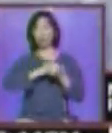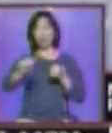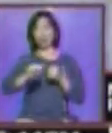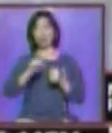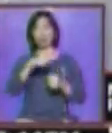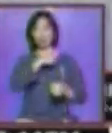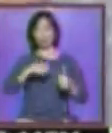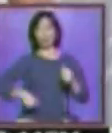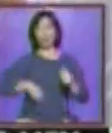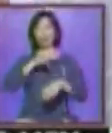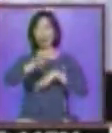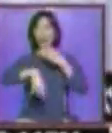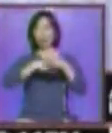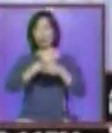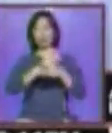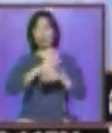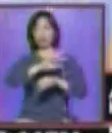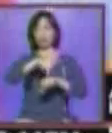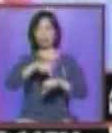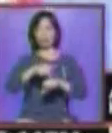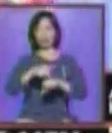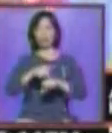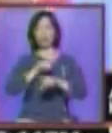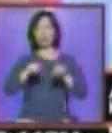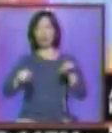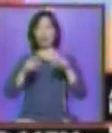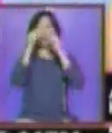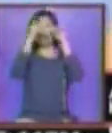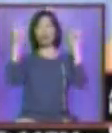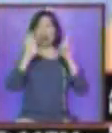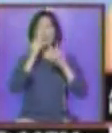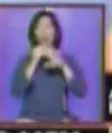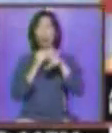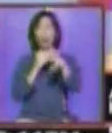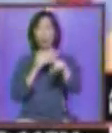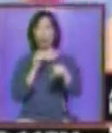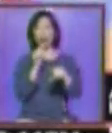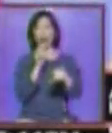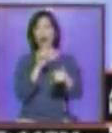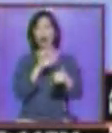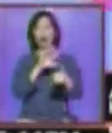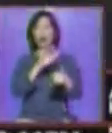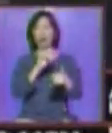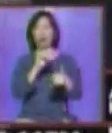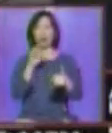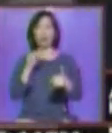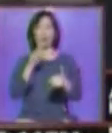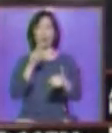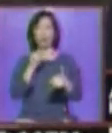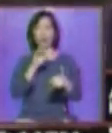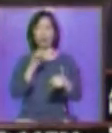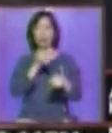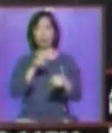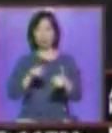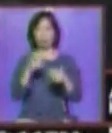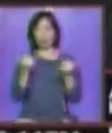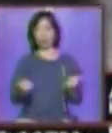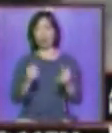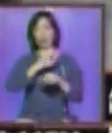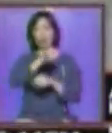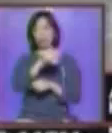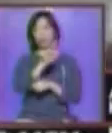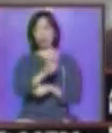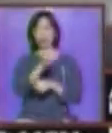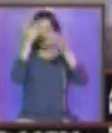naman ng lahat ng tawagin si candidate number 27, ang Team 5 princess na si Arci Munoz. Ngayong Hunyo ang coronation night ng Miss